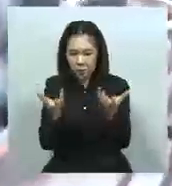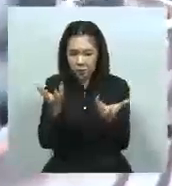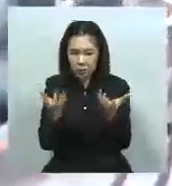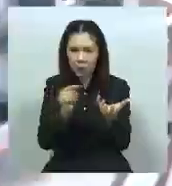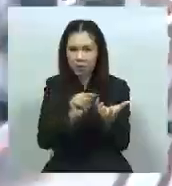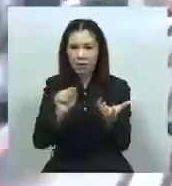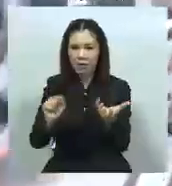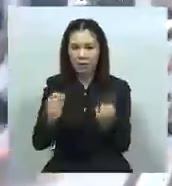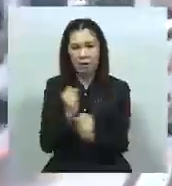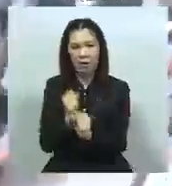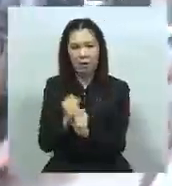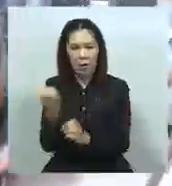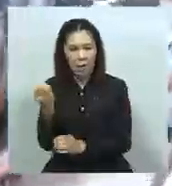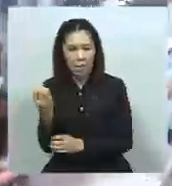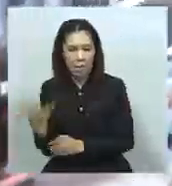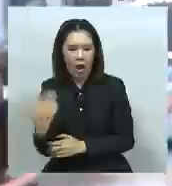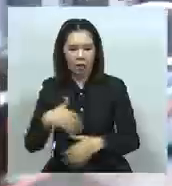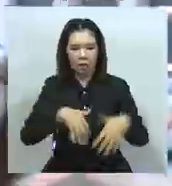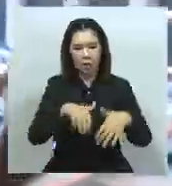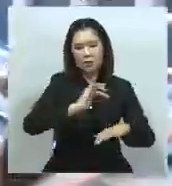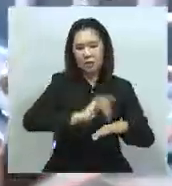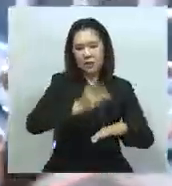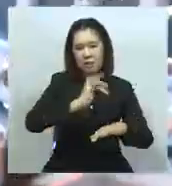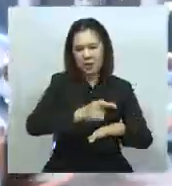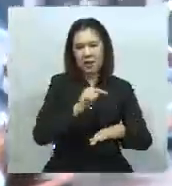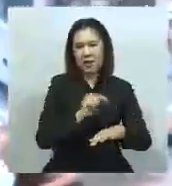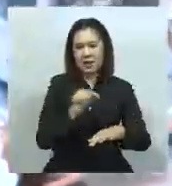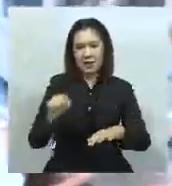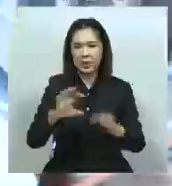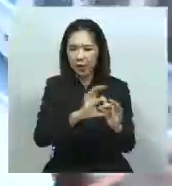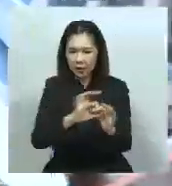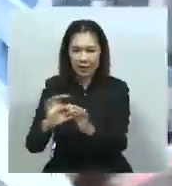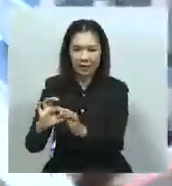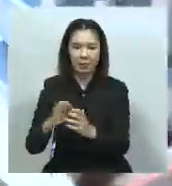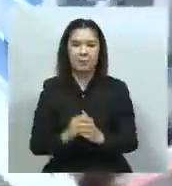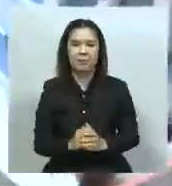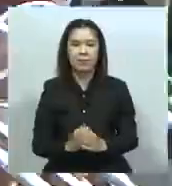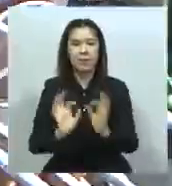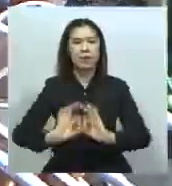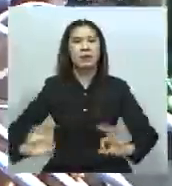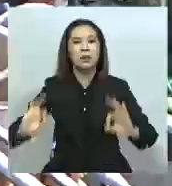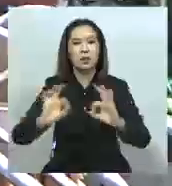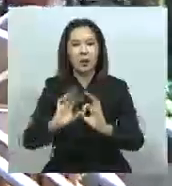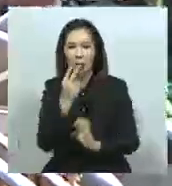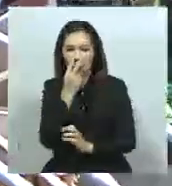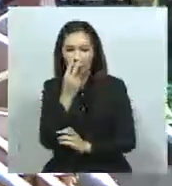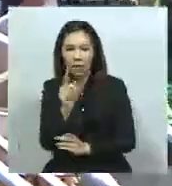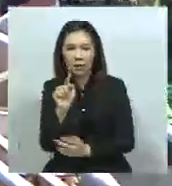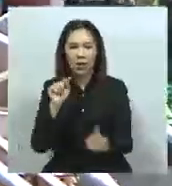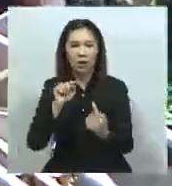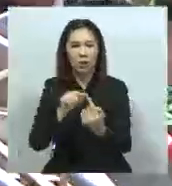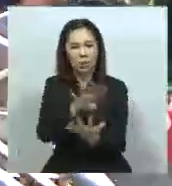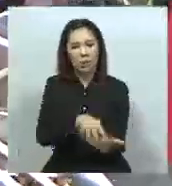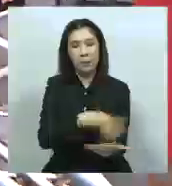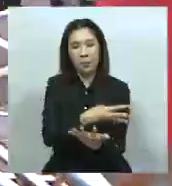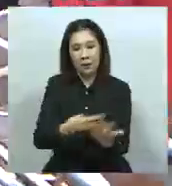การทำประมงมากกว่าที่ธรรมชาติจะผลิตขึ้นทดแทนได้ทันซึ่งก็เป็นประเด็นที่สำคัญมากนะครับจะเห็นได้ว่าหลายมาตรการ